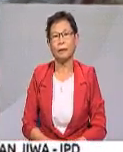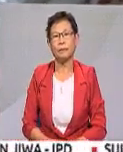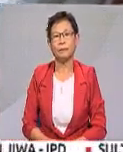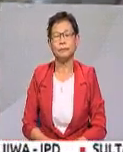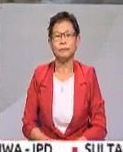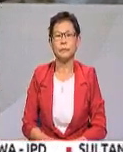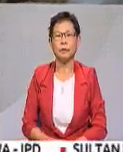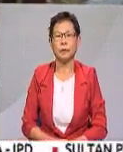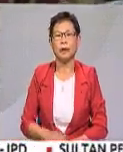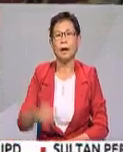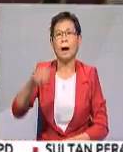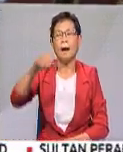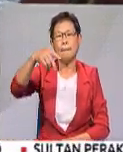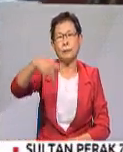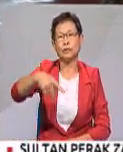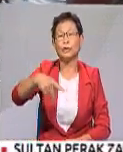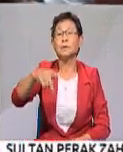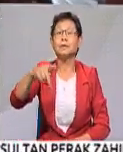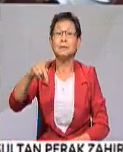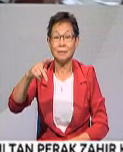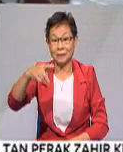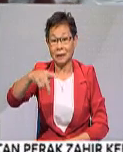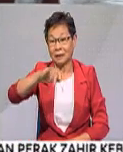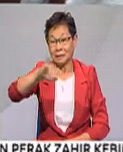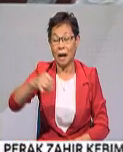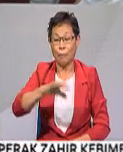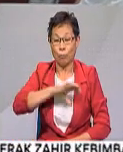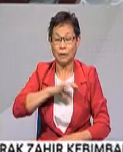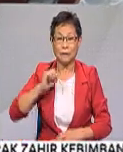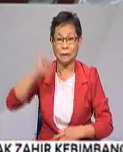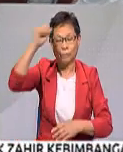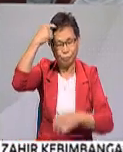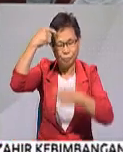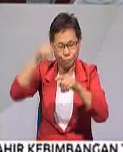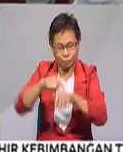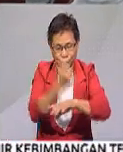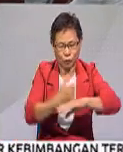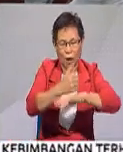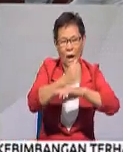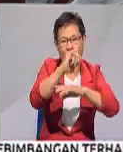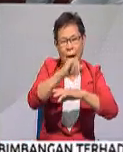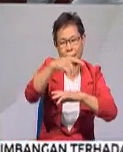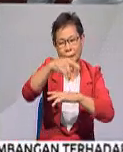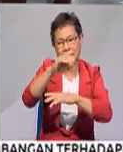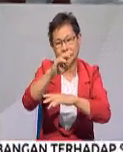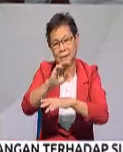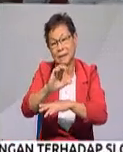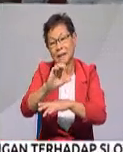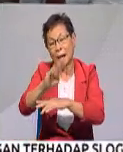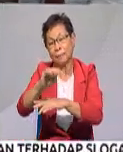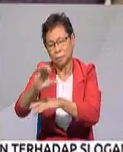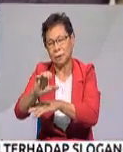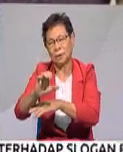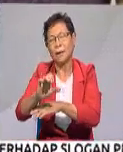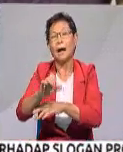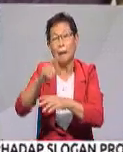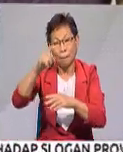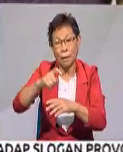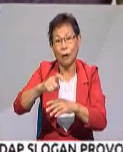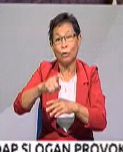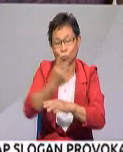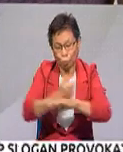Sementara itu, Pesuruhjaya Polis Sabah Dato' Omar Mamah bersetuju dengan perubahan APCMC dengan syarat ianya perlu